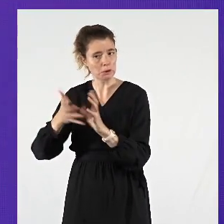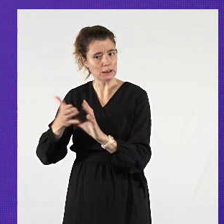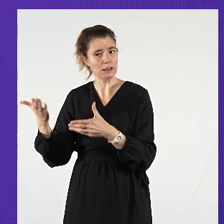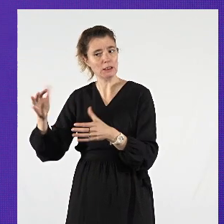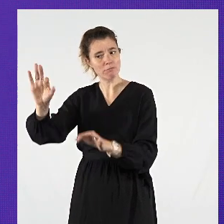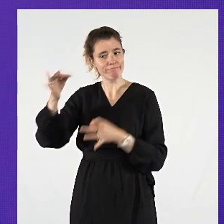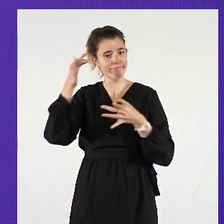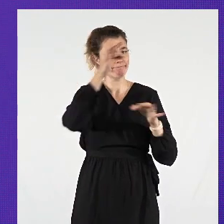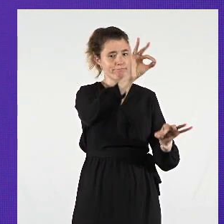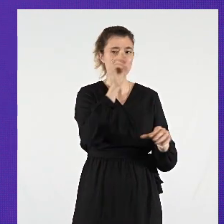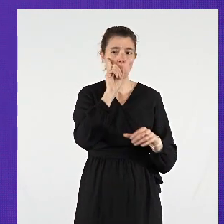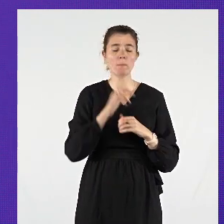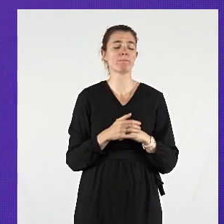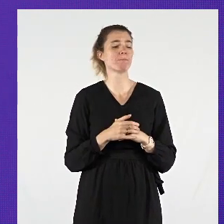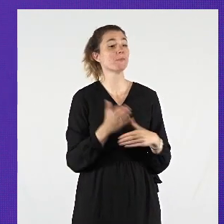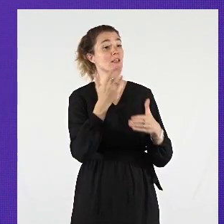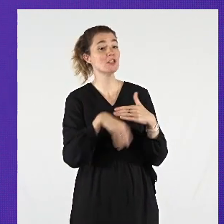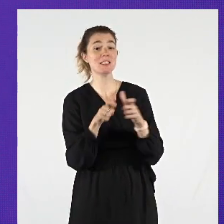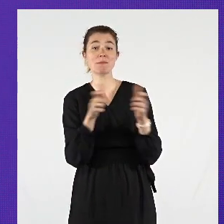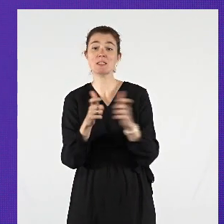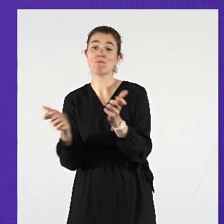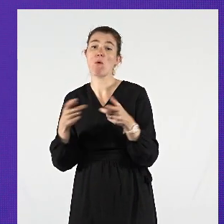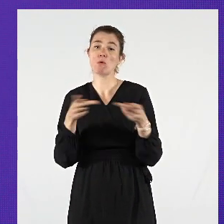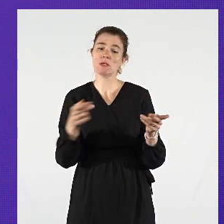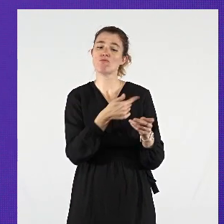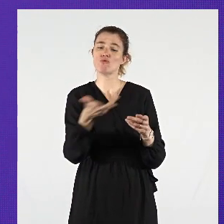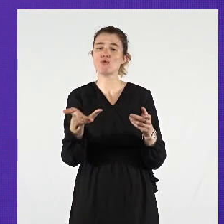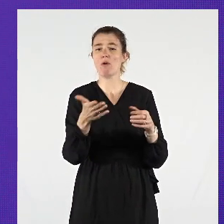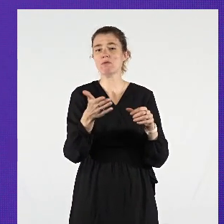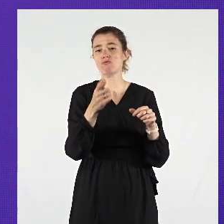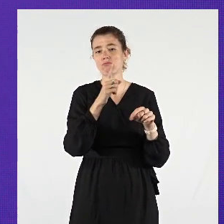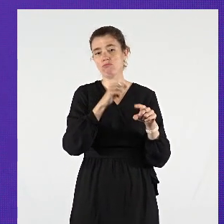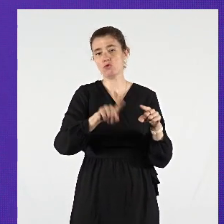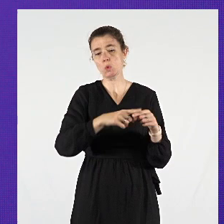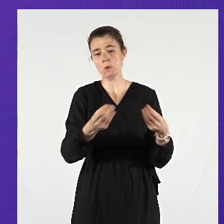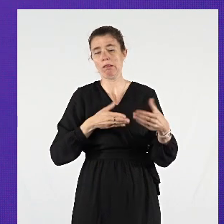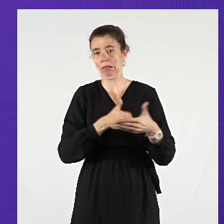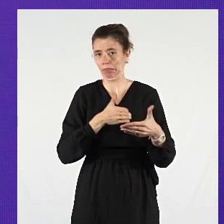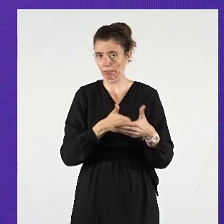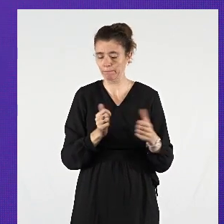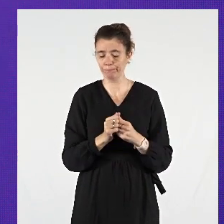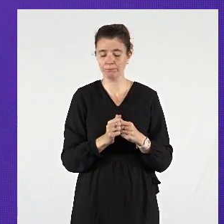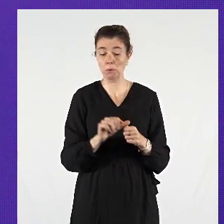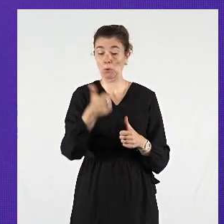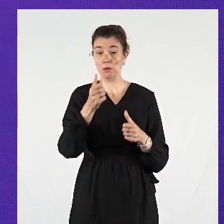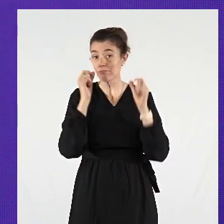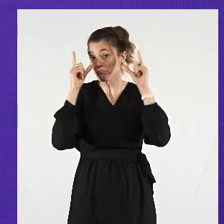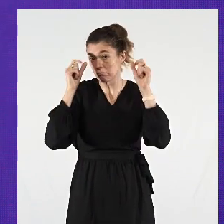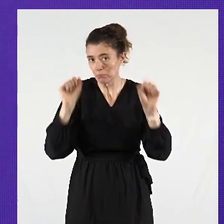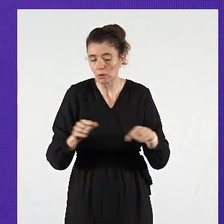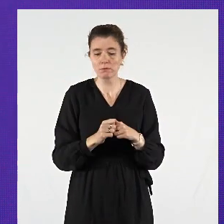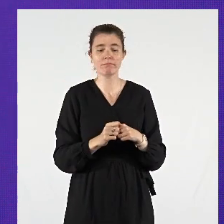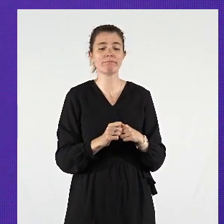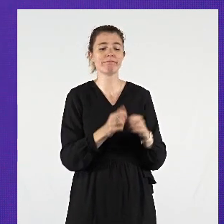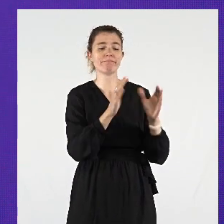les établissements publics, il y a plusieurs facteurs qui se superposent dans la difficulté. D'abord, aussi étonnant que ça puisse paraître, les accidents du